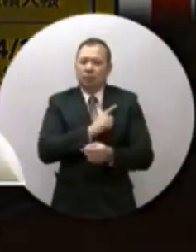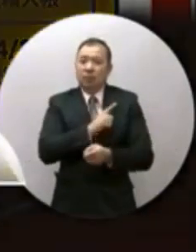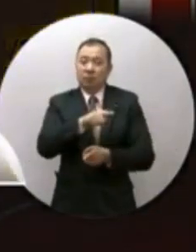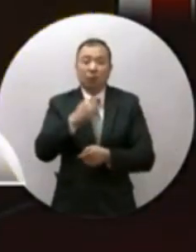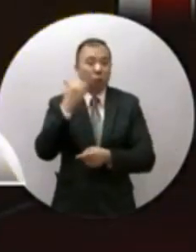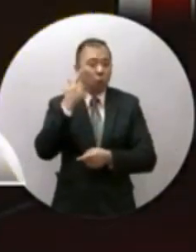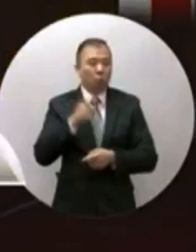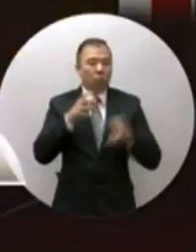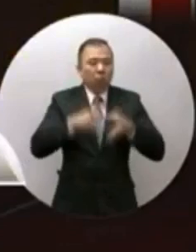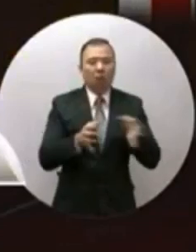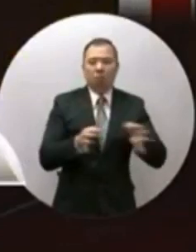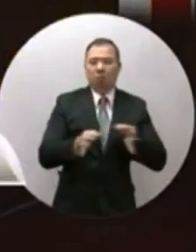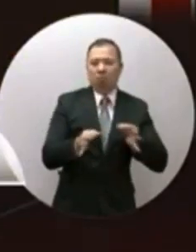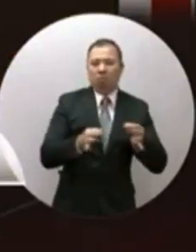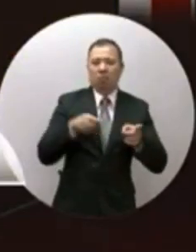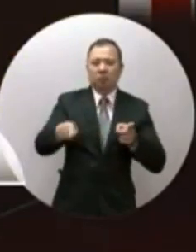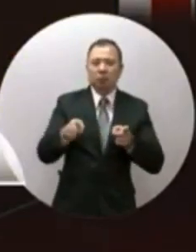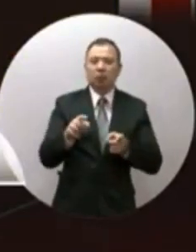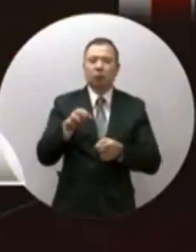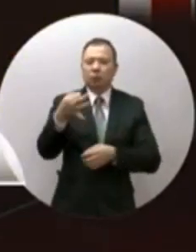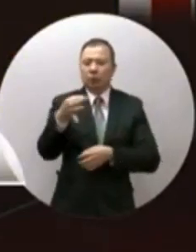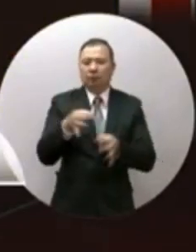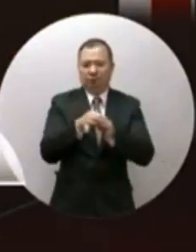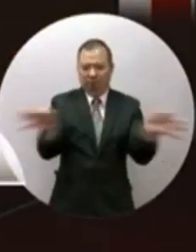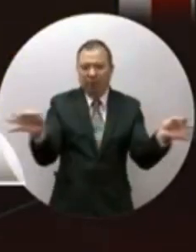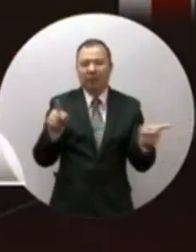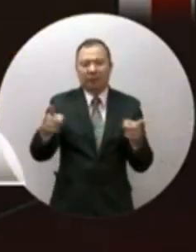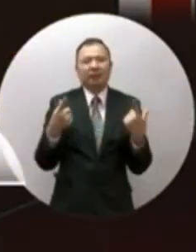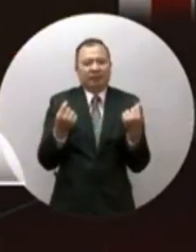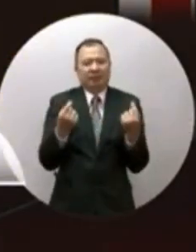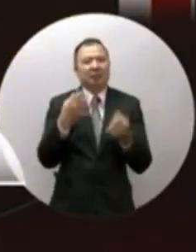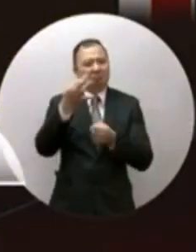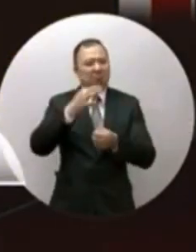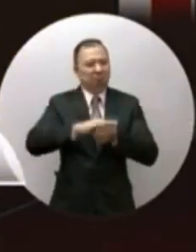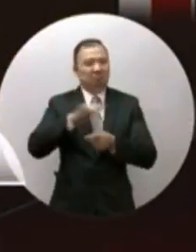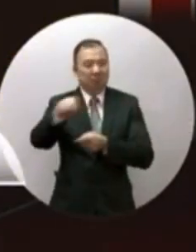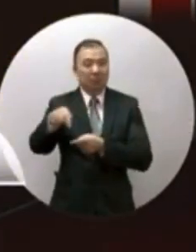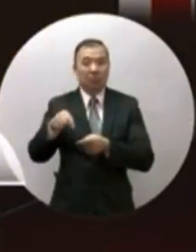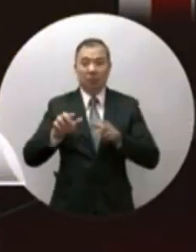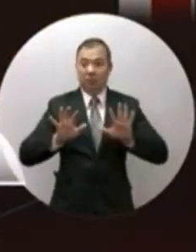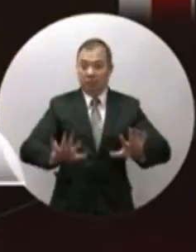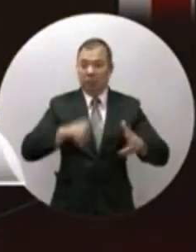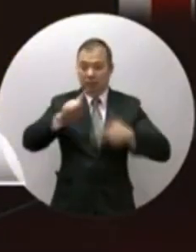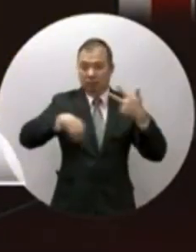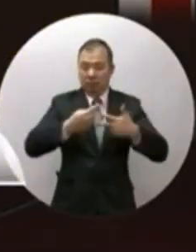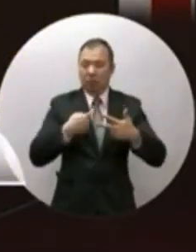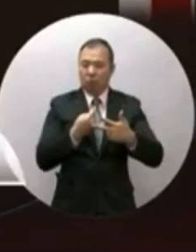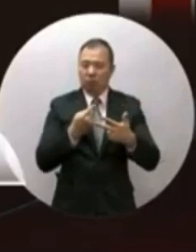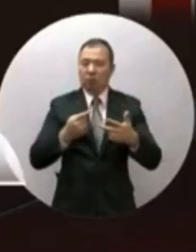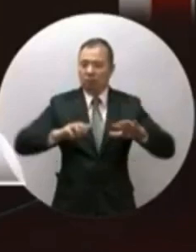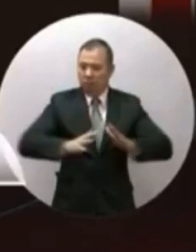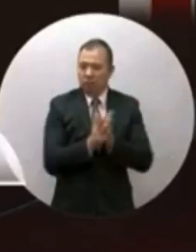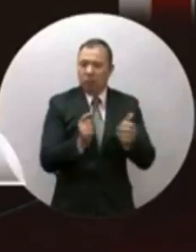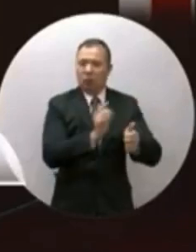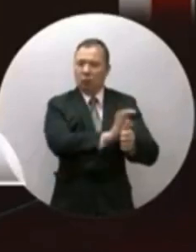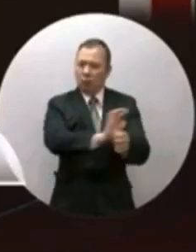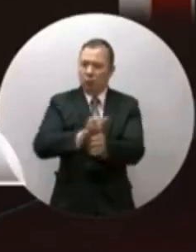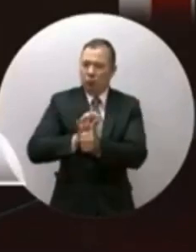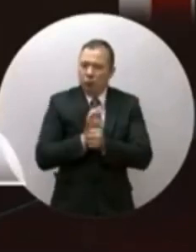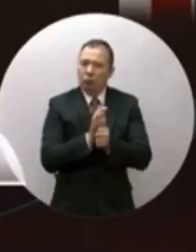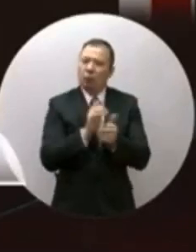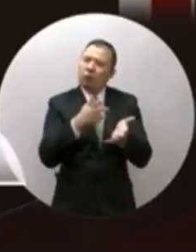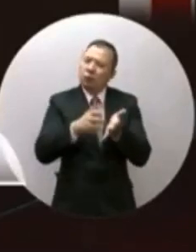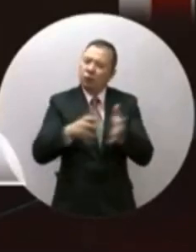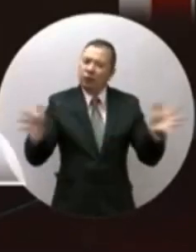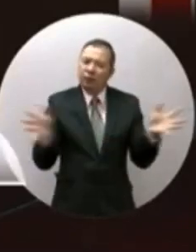助。所以光这个礼拜在贵院一通过，我们立刻有90万人都可以领到，都